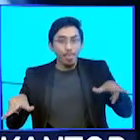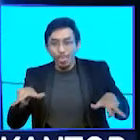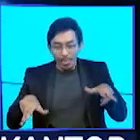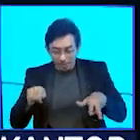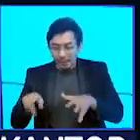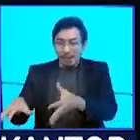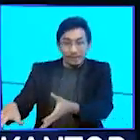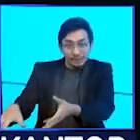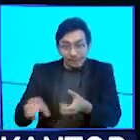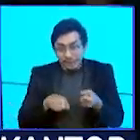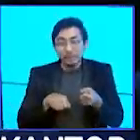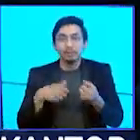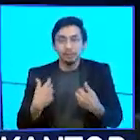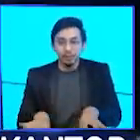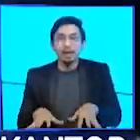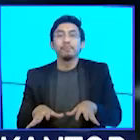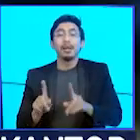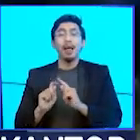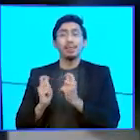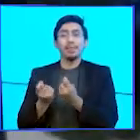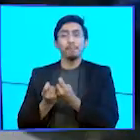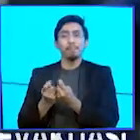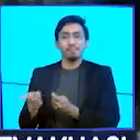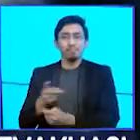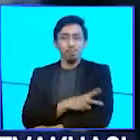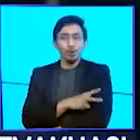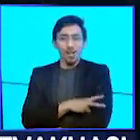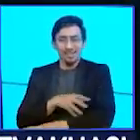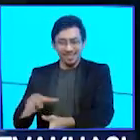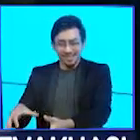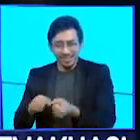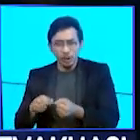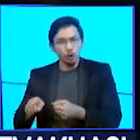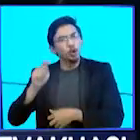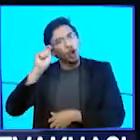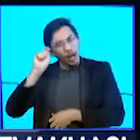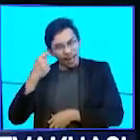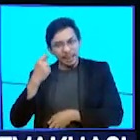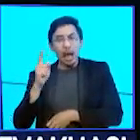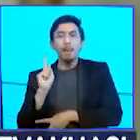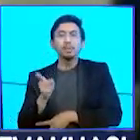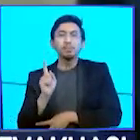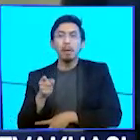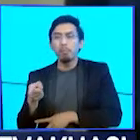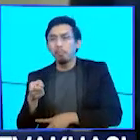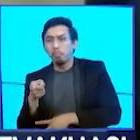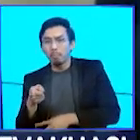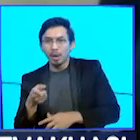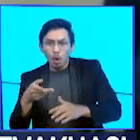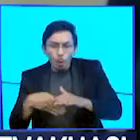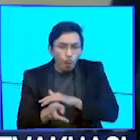juga sempat kesulitan mengevakuasi biawak yang terus berupaya kabur dialog sepanjang satu meter berhasil ditangkap petugas